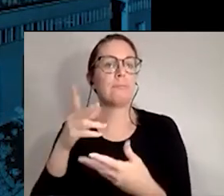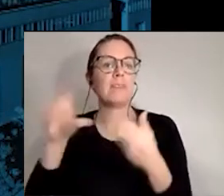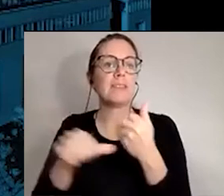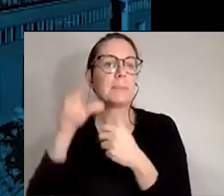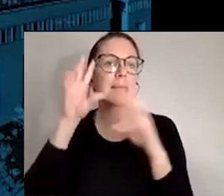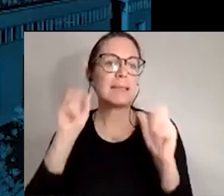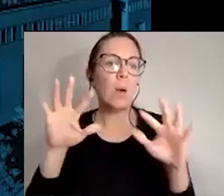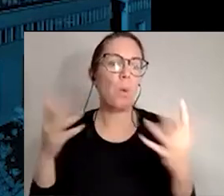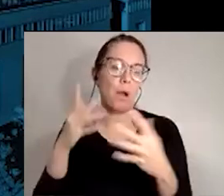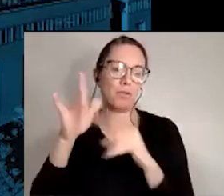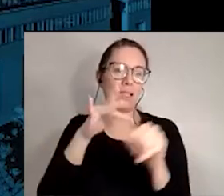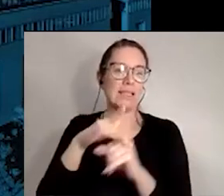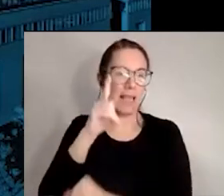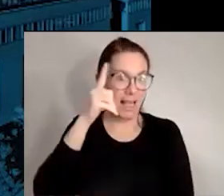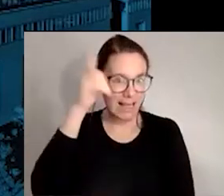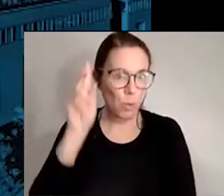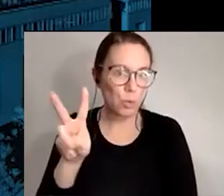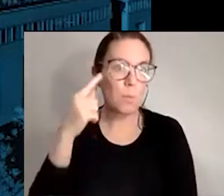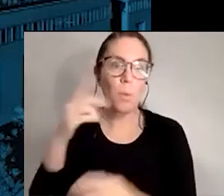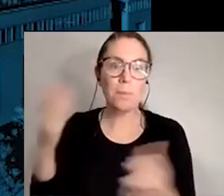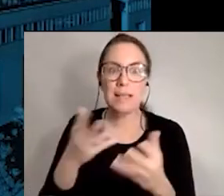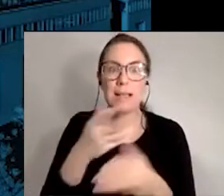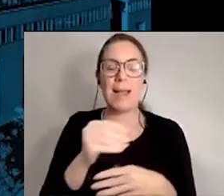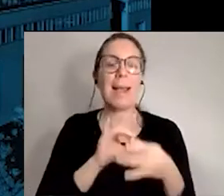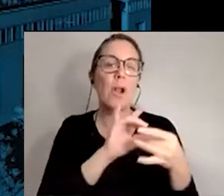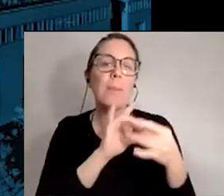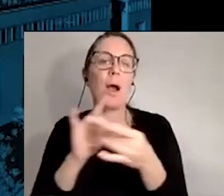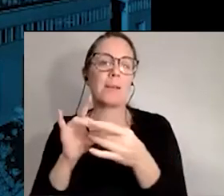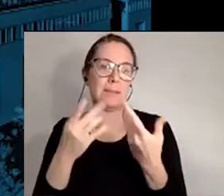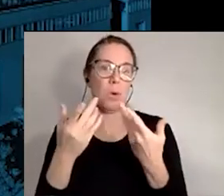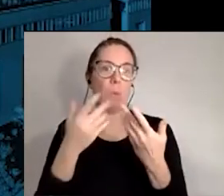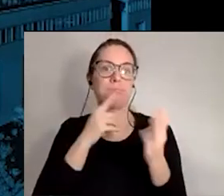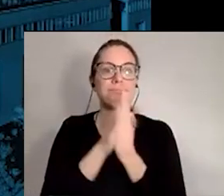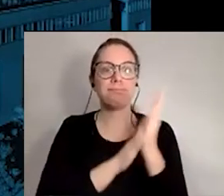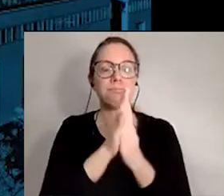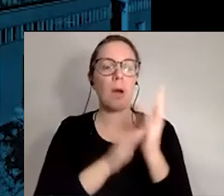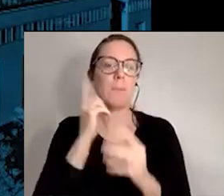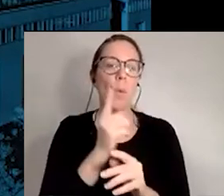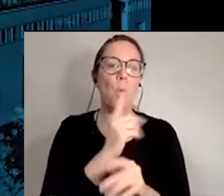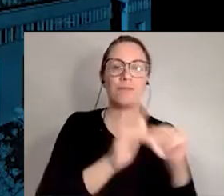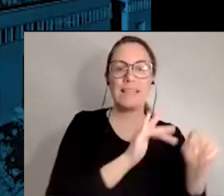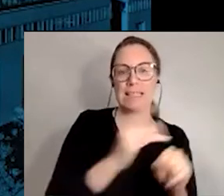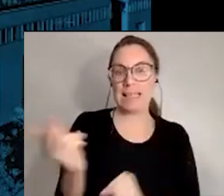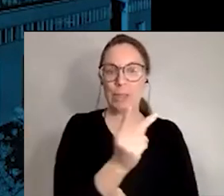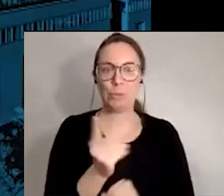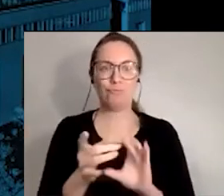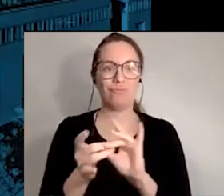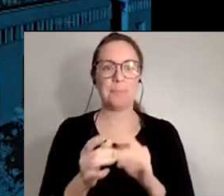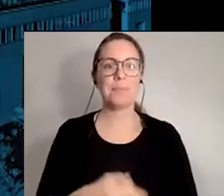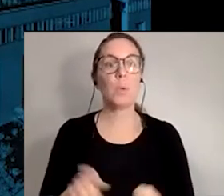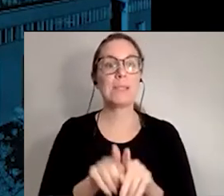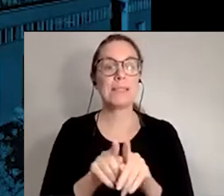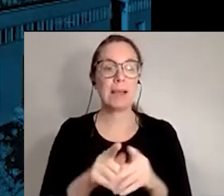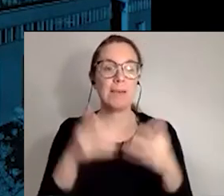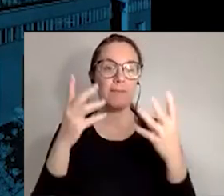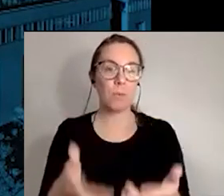présence et son vif intérêt pour les collaborations internationales entre nos deux universités. Je dois mentionner le